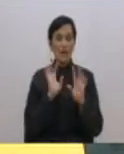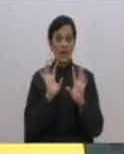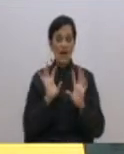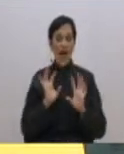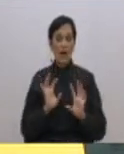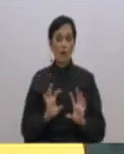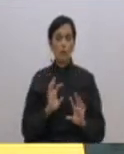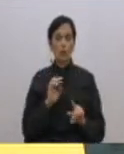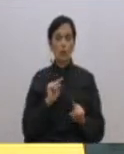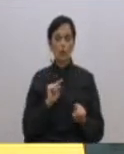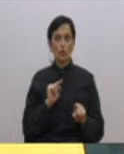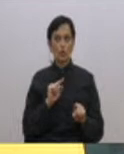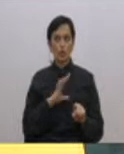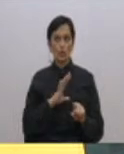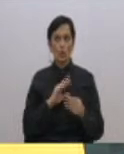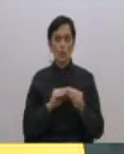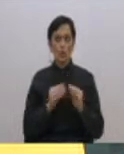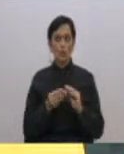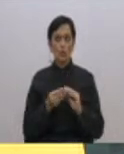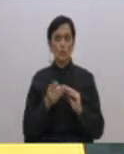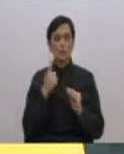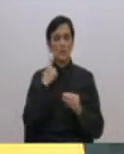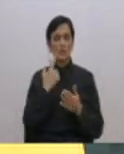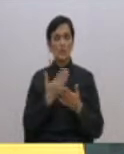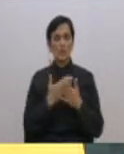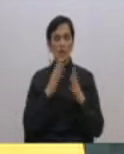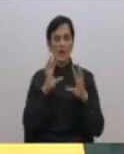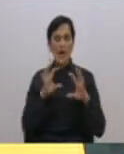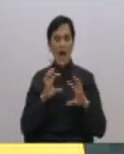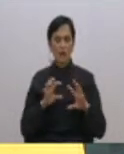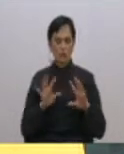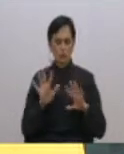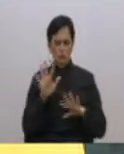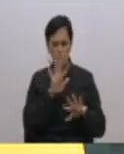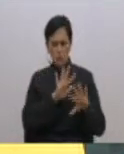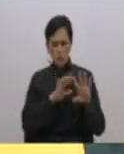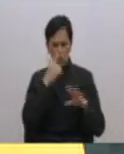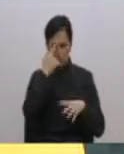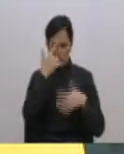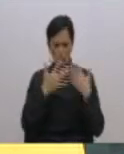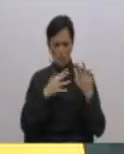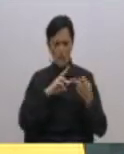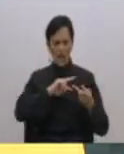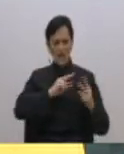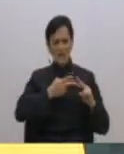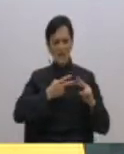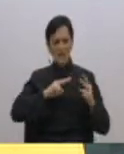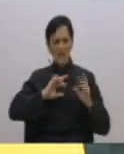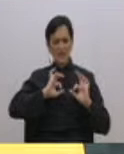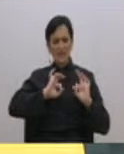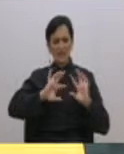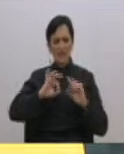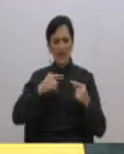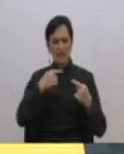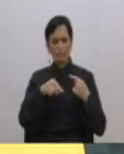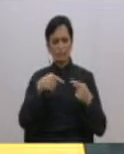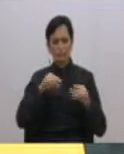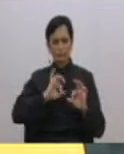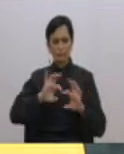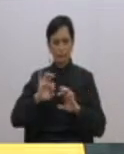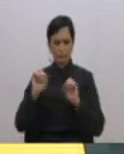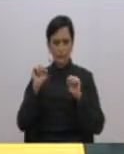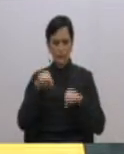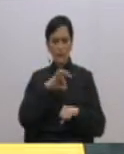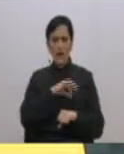iho, probleme vin, toa sa zrisitro canoni iho, bundovani, izreu, da, interpretații și sa zile blobasta, amiti zalien, cargat